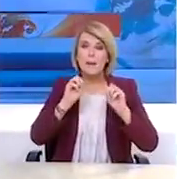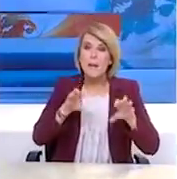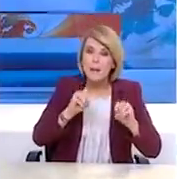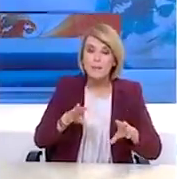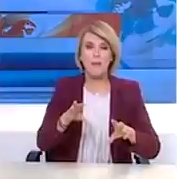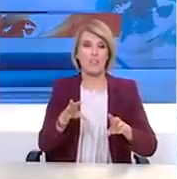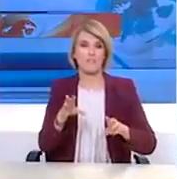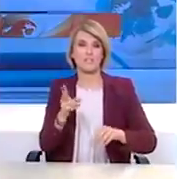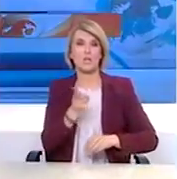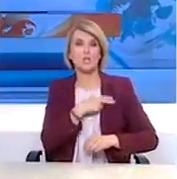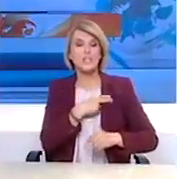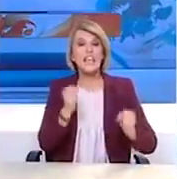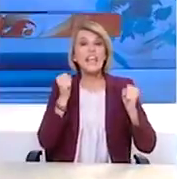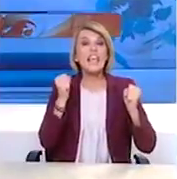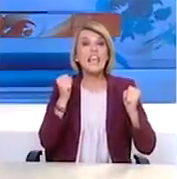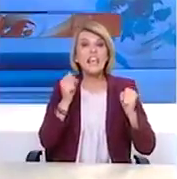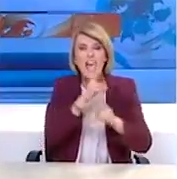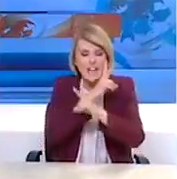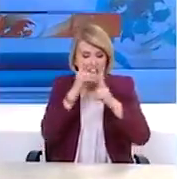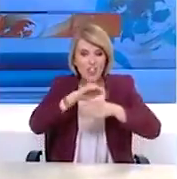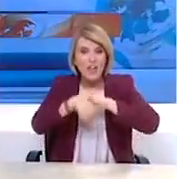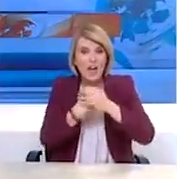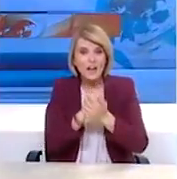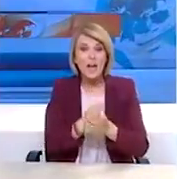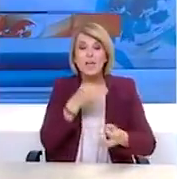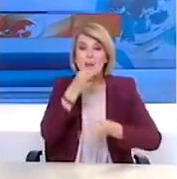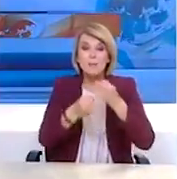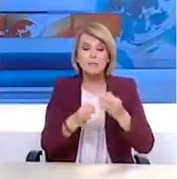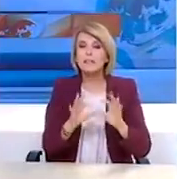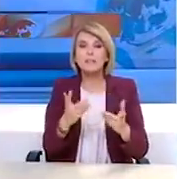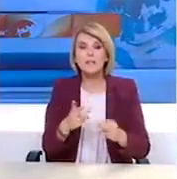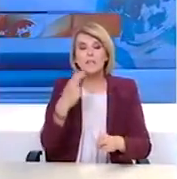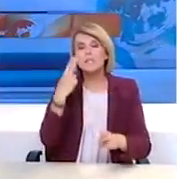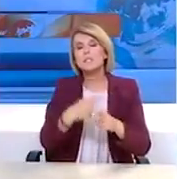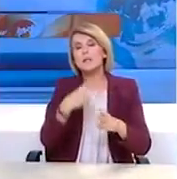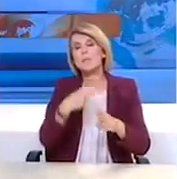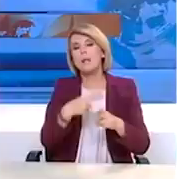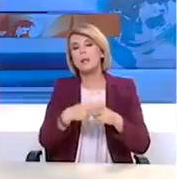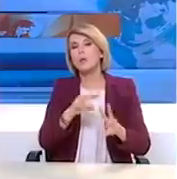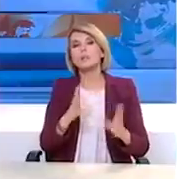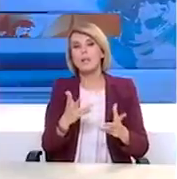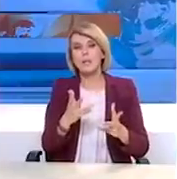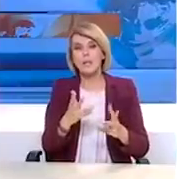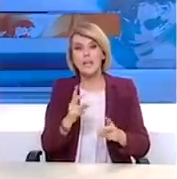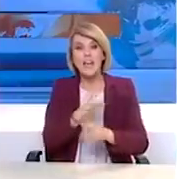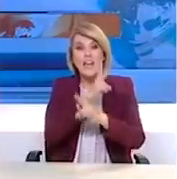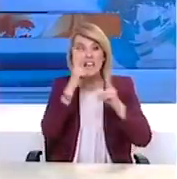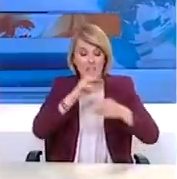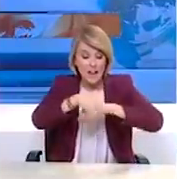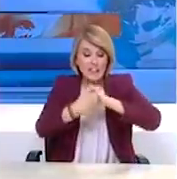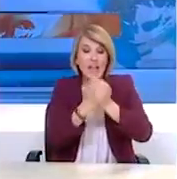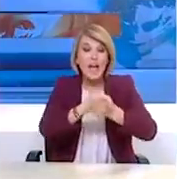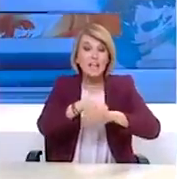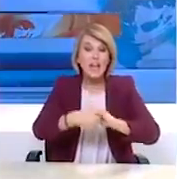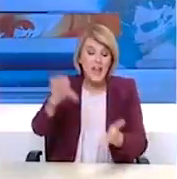υγιεινής. Το μήνυμα, αυτά τα δύο πιο βασικά μέτρα σε αυτή την επιδημία είναι η υγιεινή των χεριών και η κοινωνική απόσταση. Τους συγχωρούμε γιατί